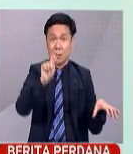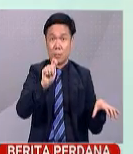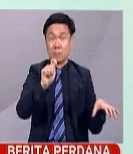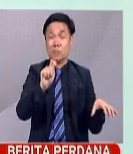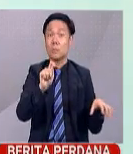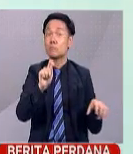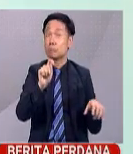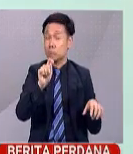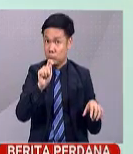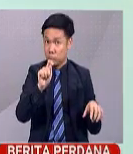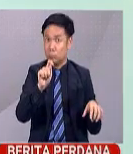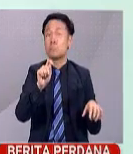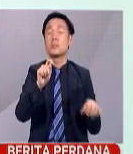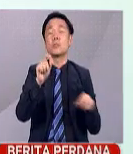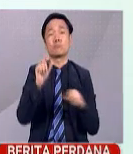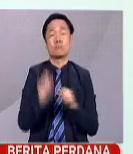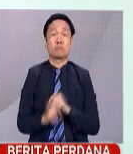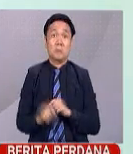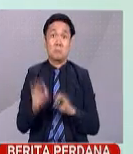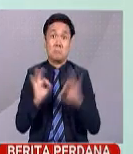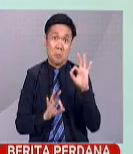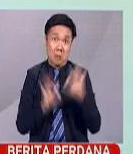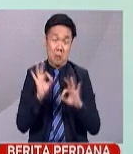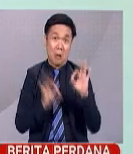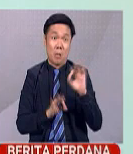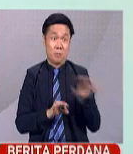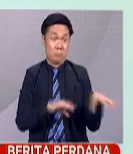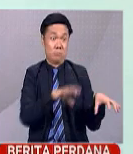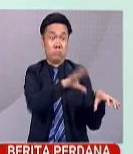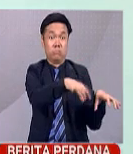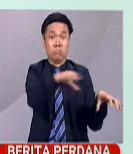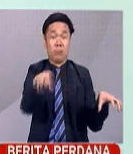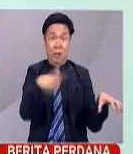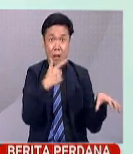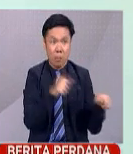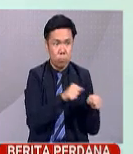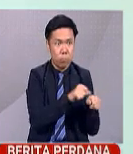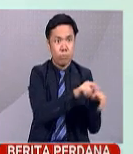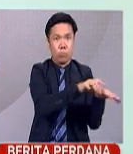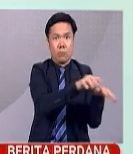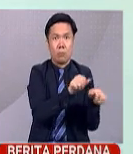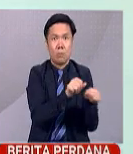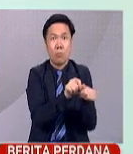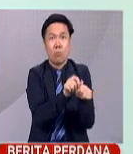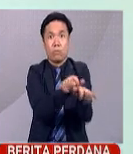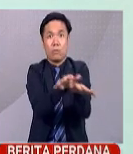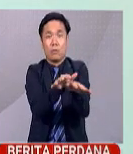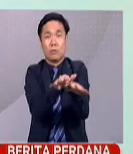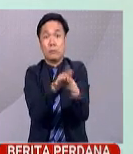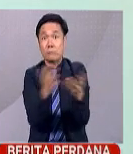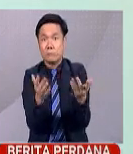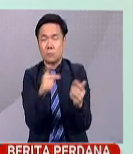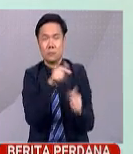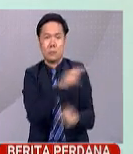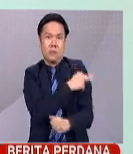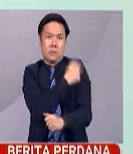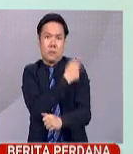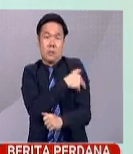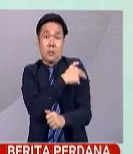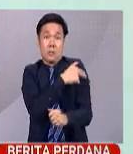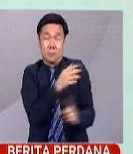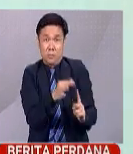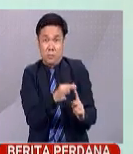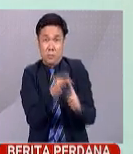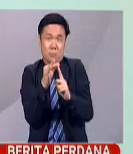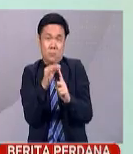negeri-negeri lain pula, kemungkinan pusat-pusat ataupun hospital-hospital khusus untuk penyakit